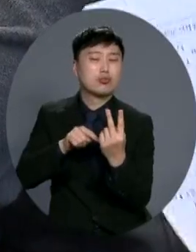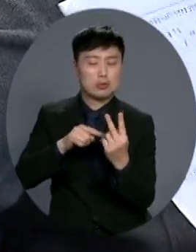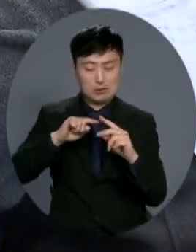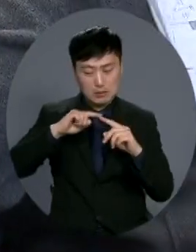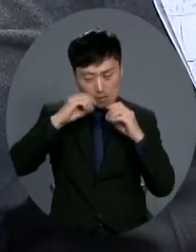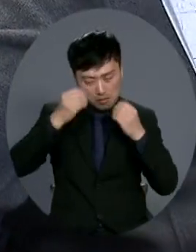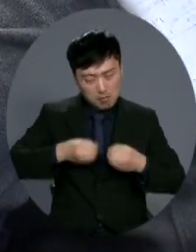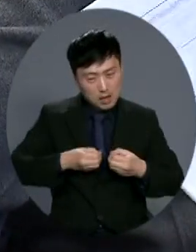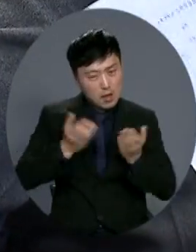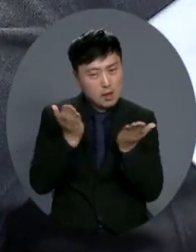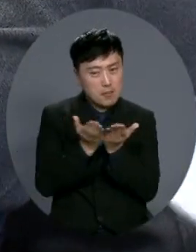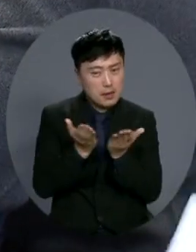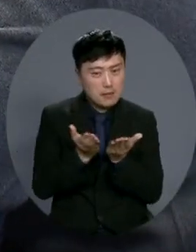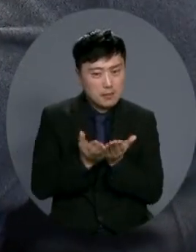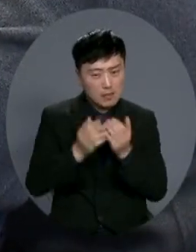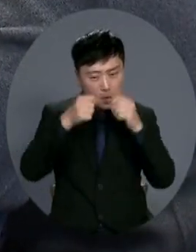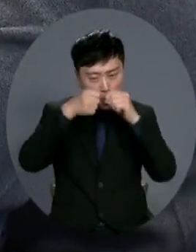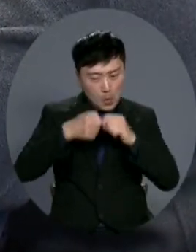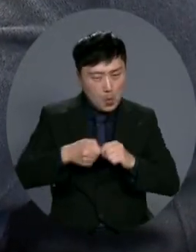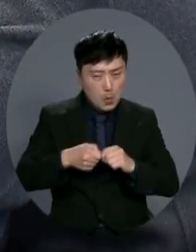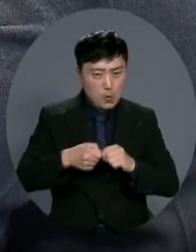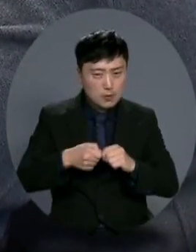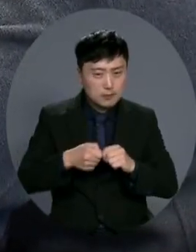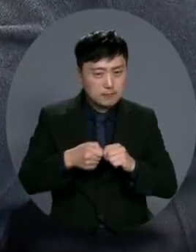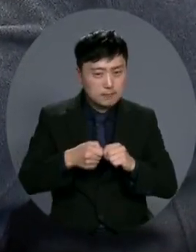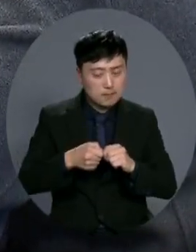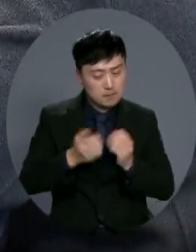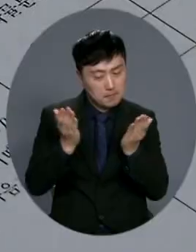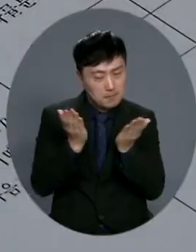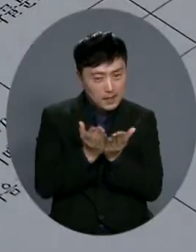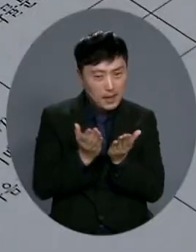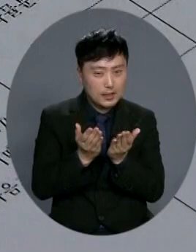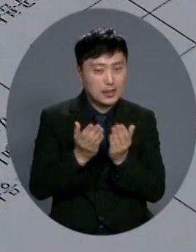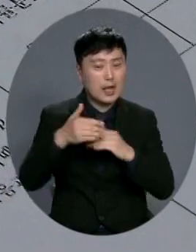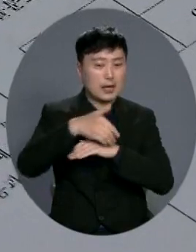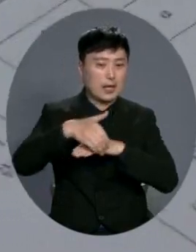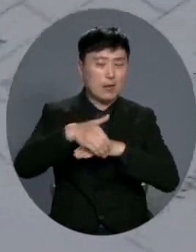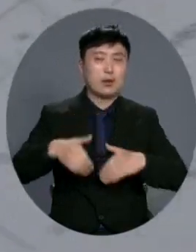전형이 무엇인지 세심히 따져 맞춤형